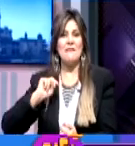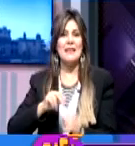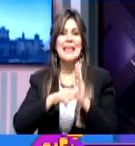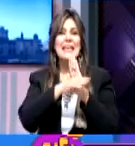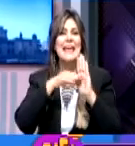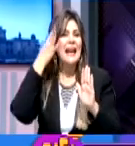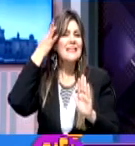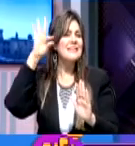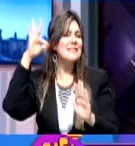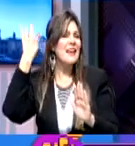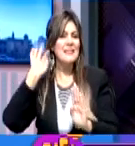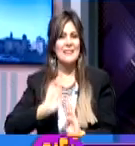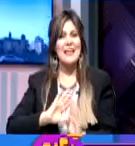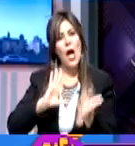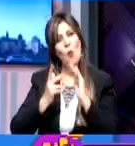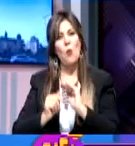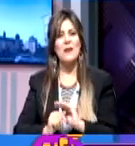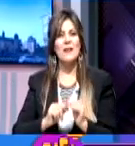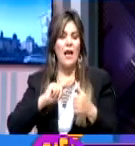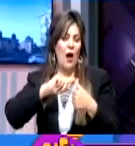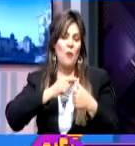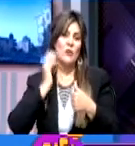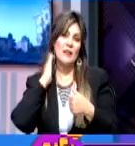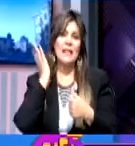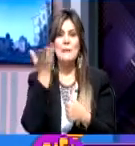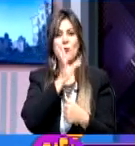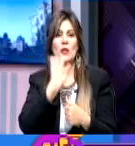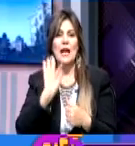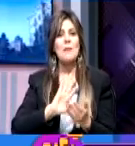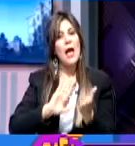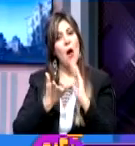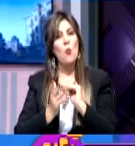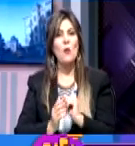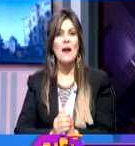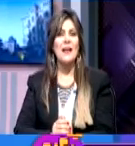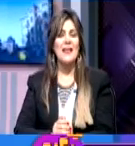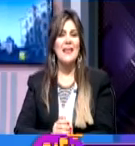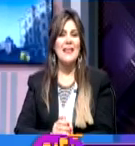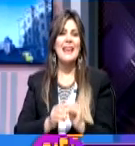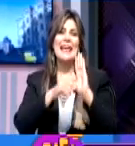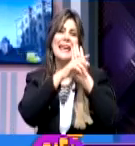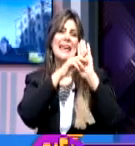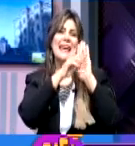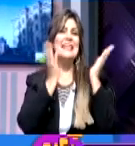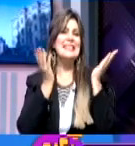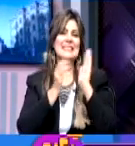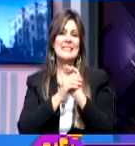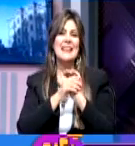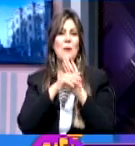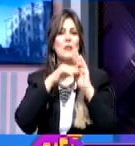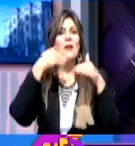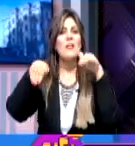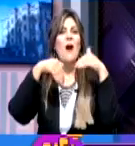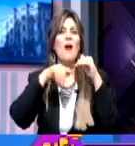الذكي، بتطلق عليها احيانا بطاقه الخدمات المتكامله، بتطلق عليها احيانا كارنيه، بطاقه